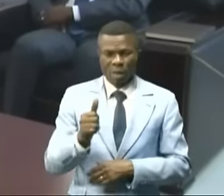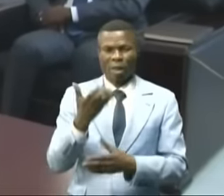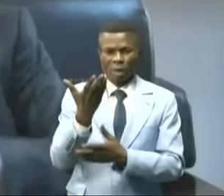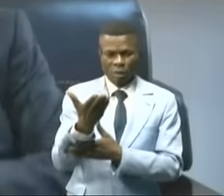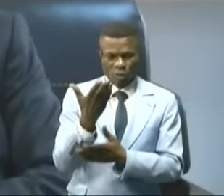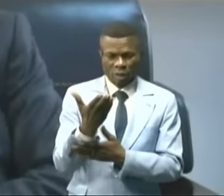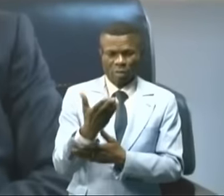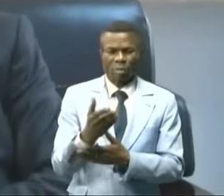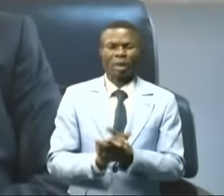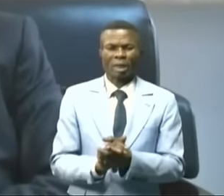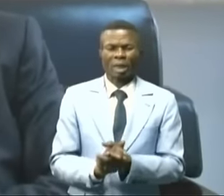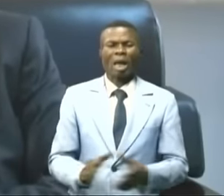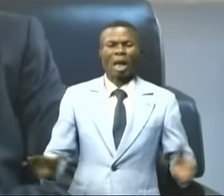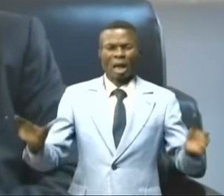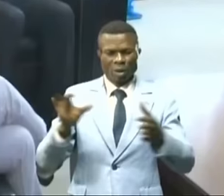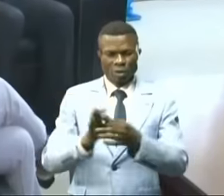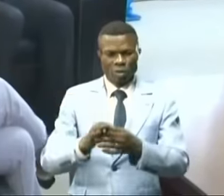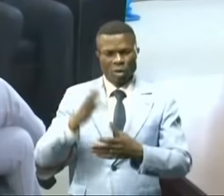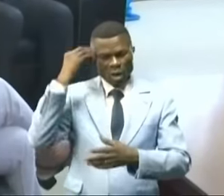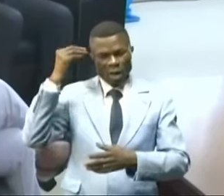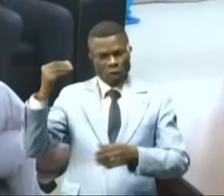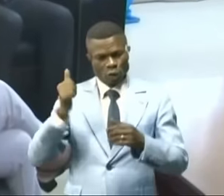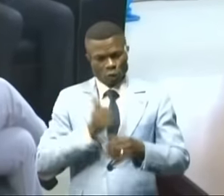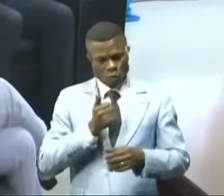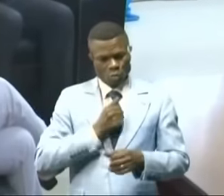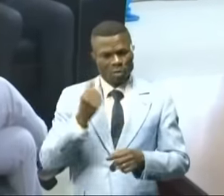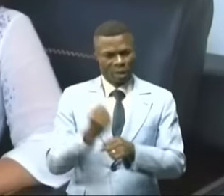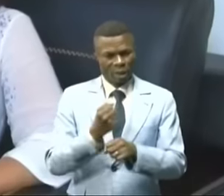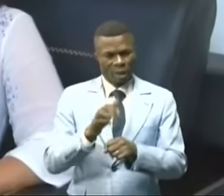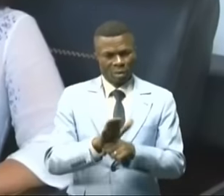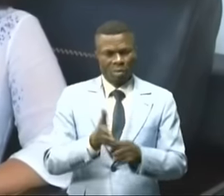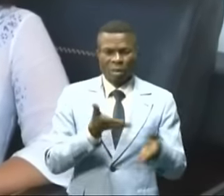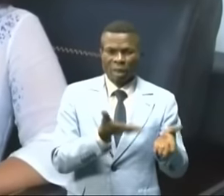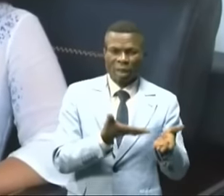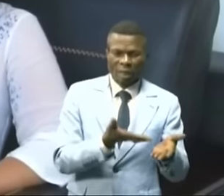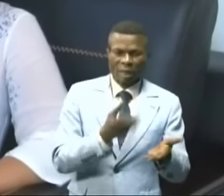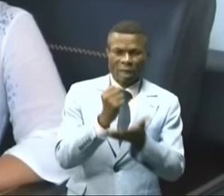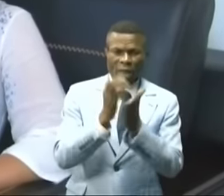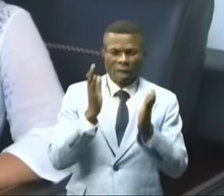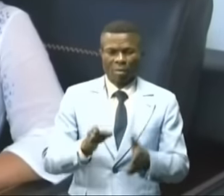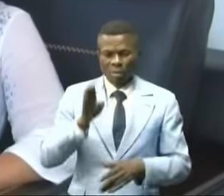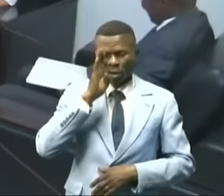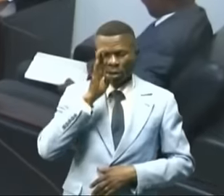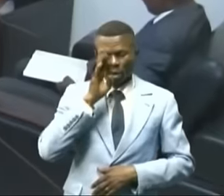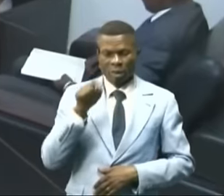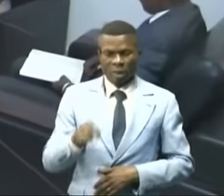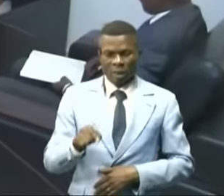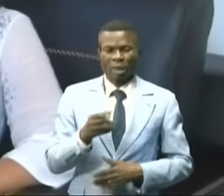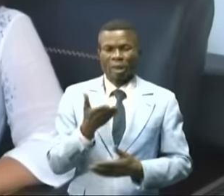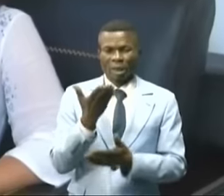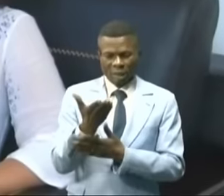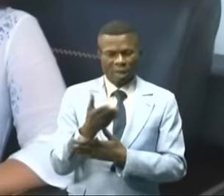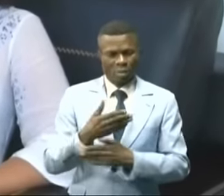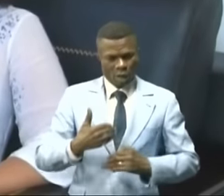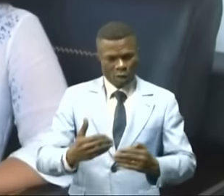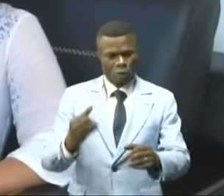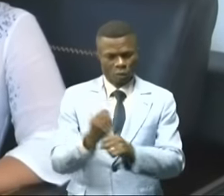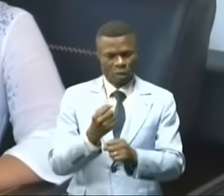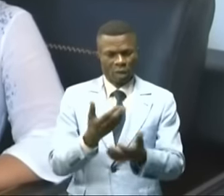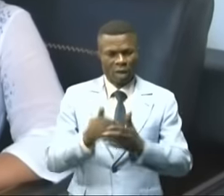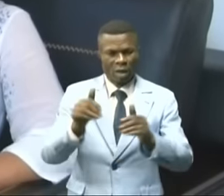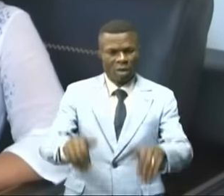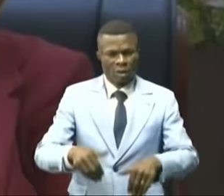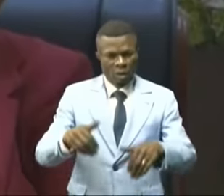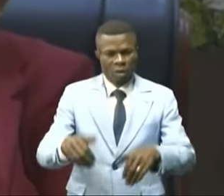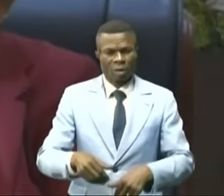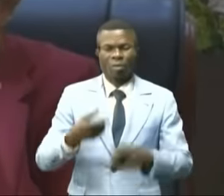au ministre du Commerce extérieur, Junet Paluku Kaunga, par l'ambassadrice belge accréditée en RDC. Cette dernière a